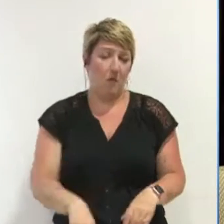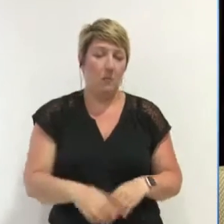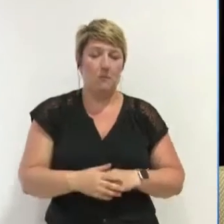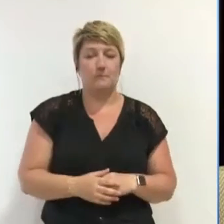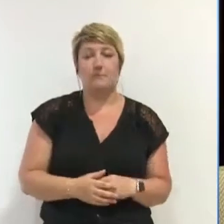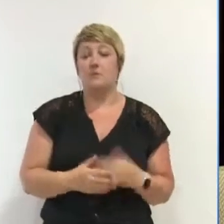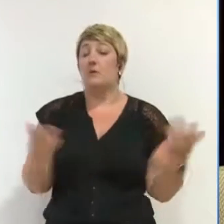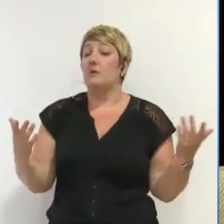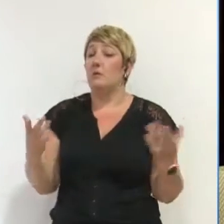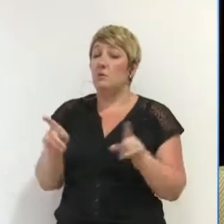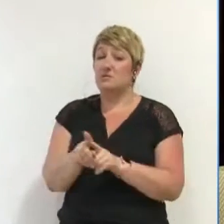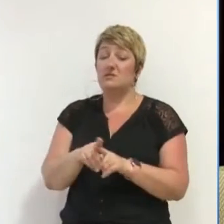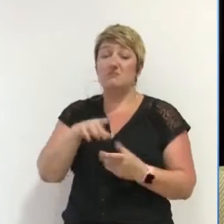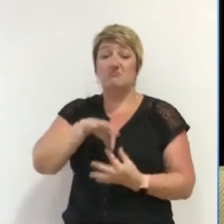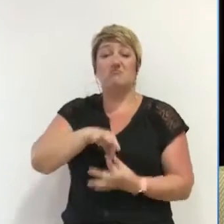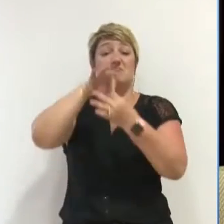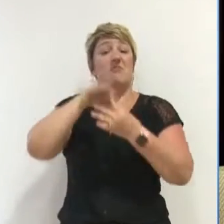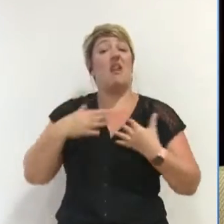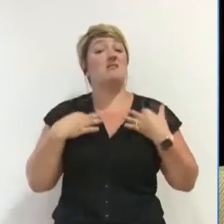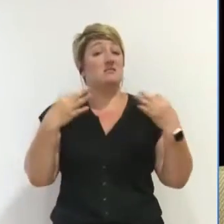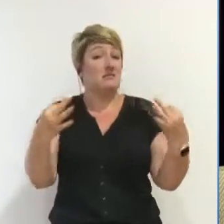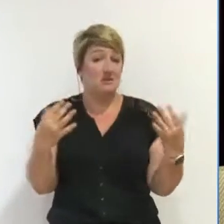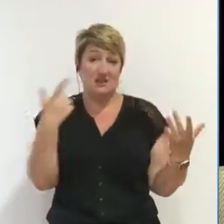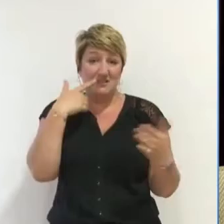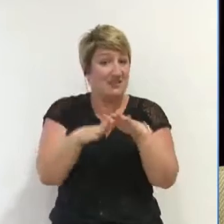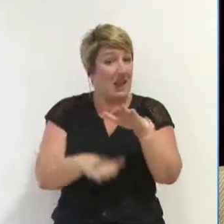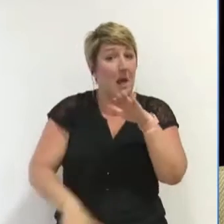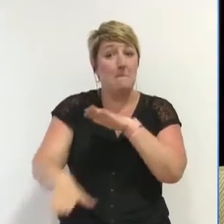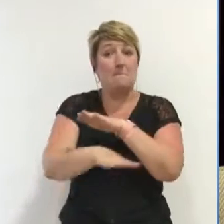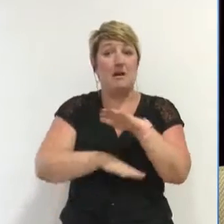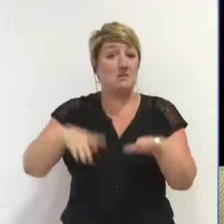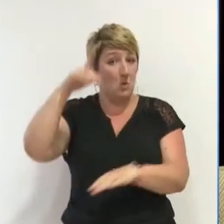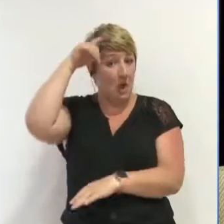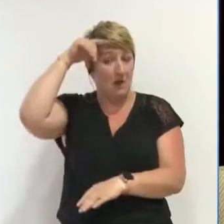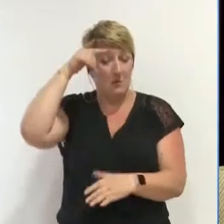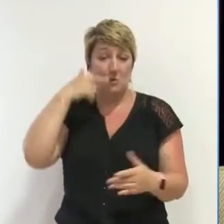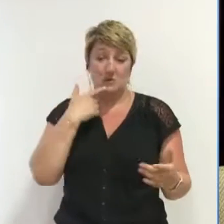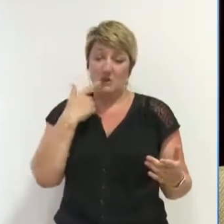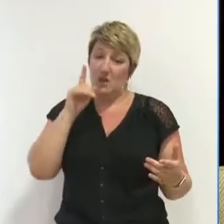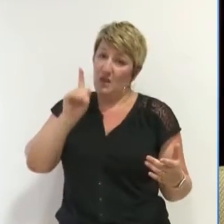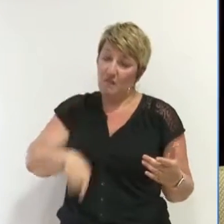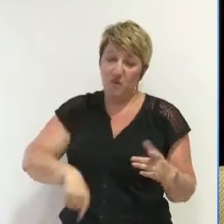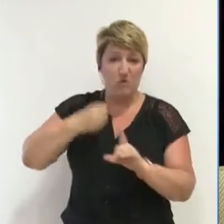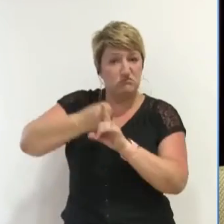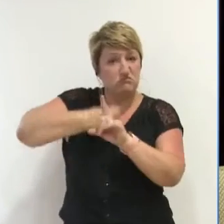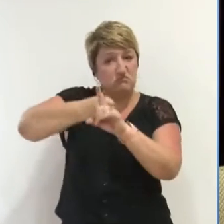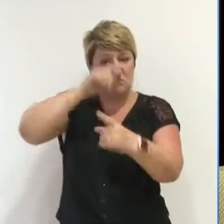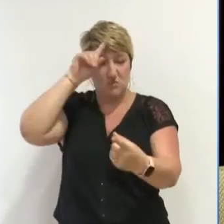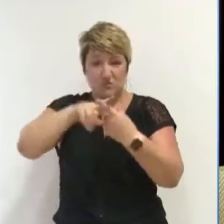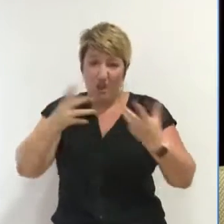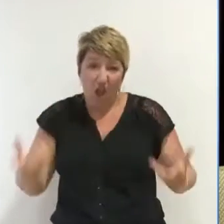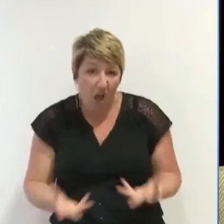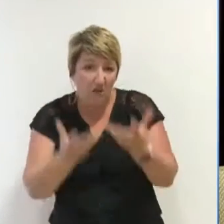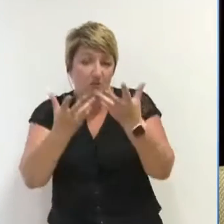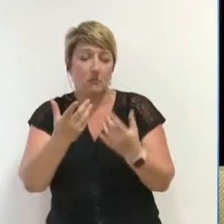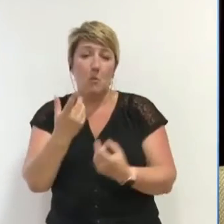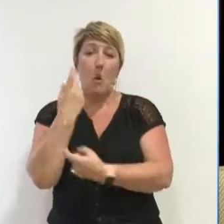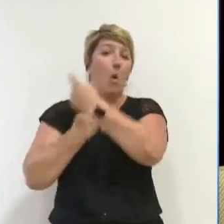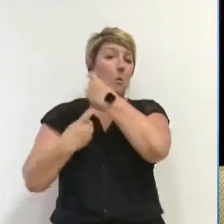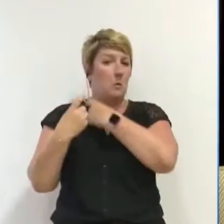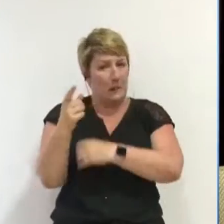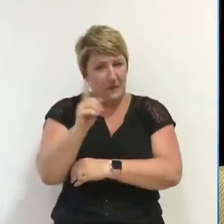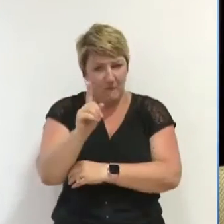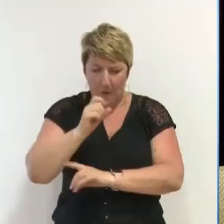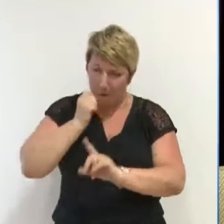pacte républicain et qu'il faut lutter contre tout ce qui vise à l'affaiblir ou ce qui constitue un recul, parce que nous,